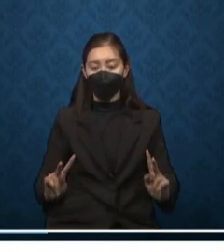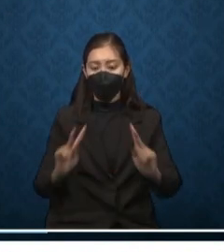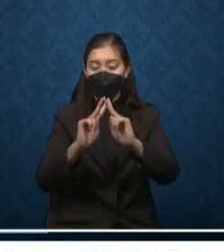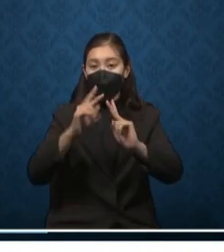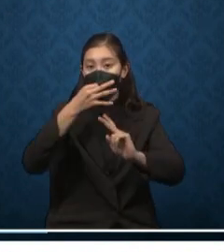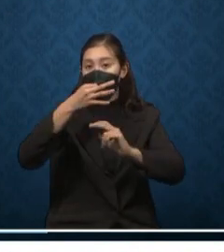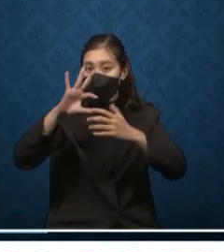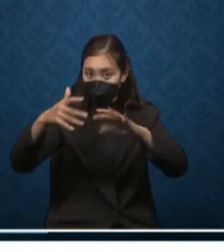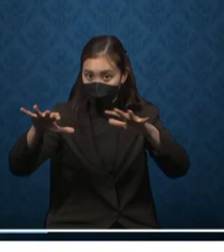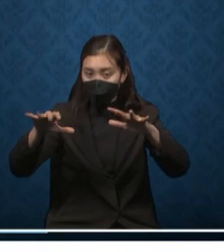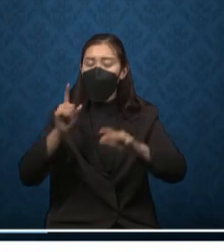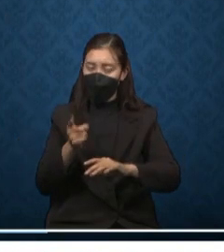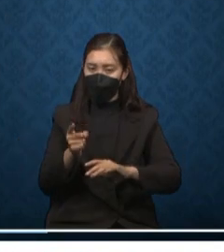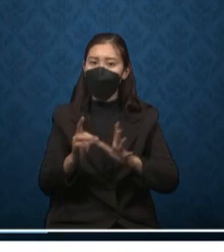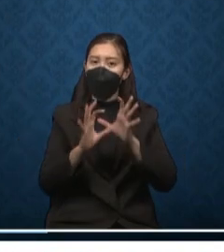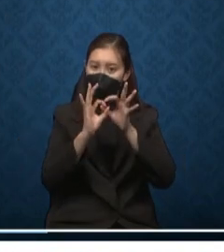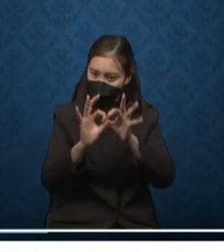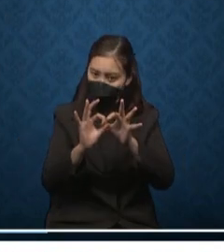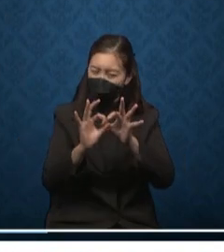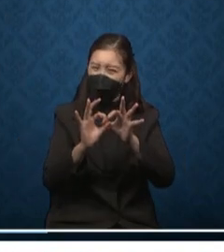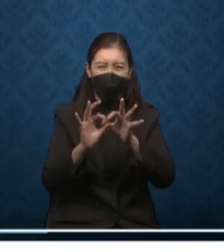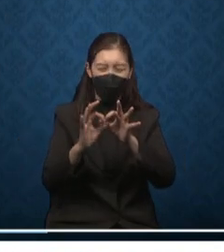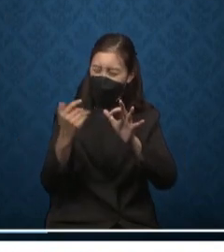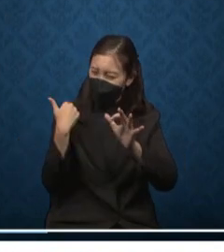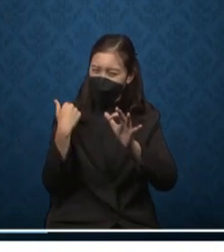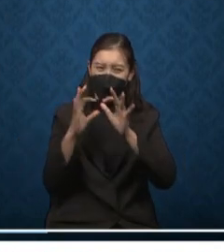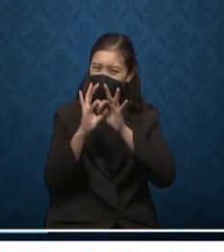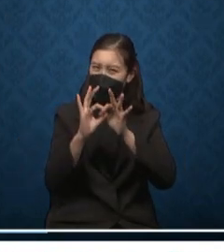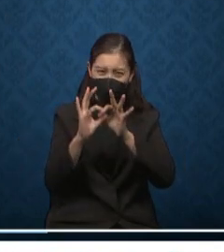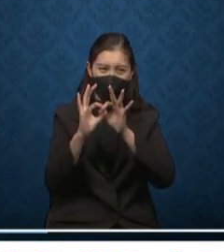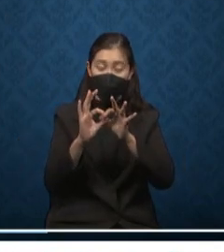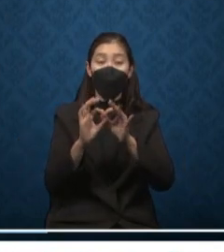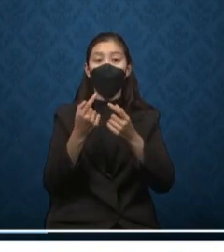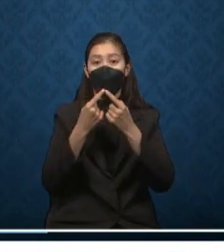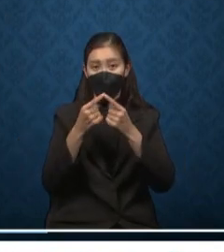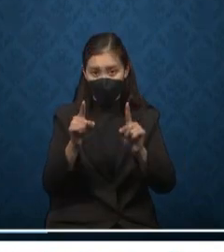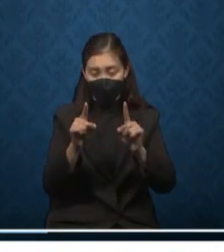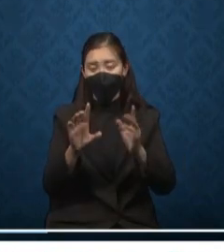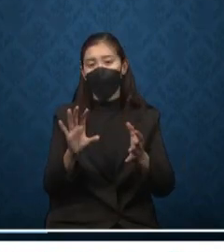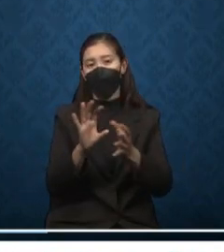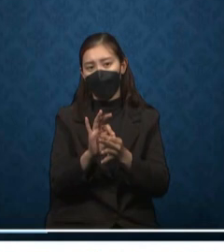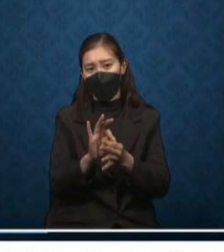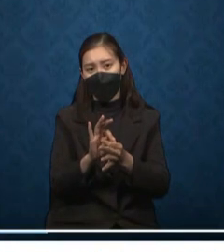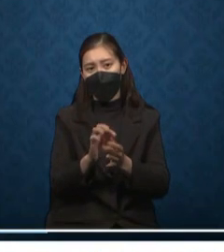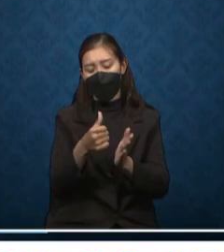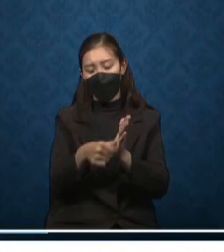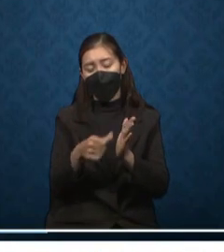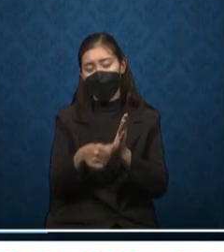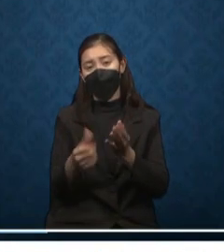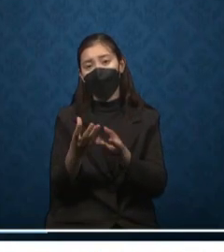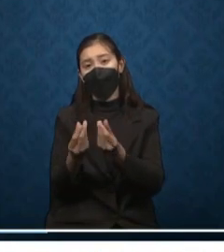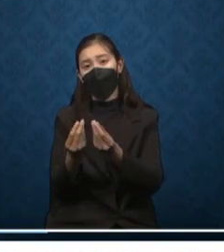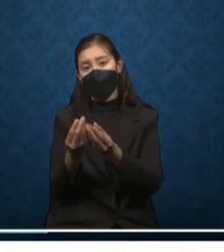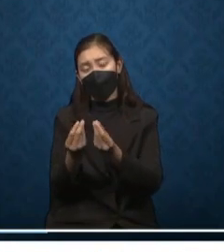ใยในเรื่องนี้แต่เขาไม่ได้เป็นคนออกระเบียบในเรื่องของการเก็บเงินค่าธรรมเนียมเกี่ยวกับเรื่องภาษีที่ดินเพราะนั้นก็